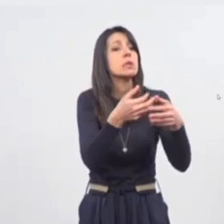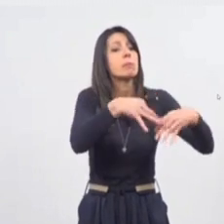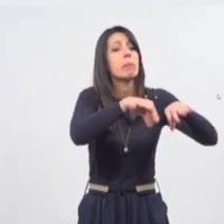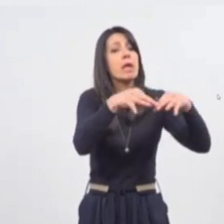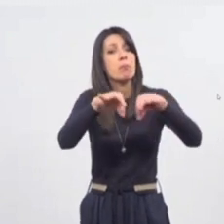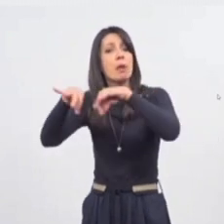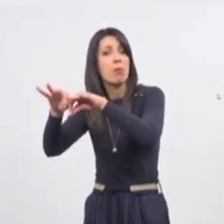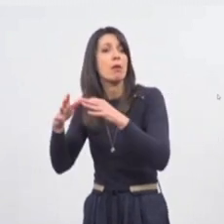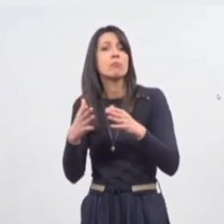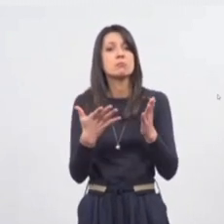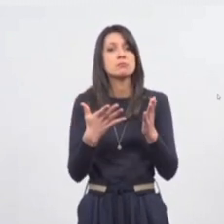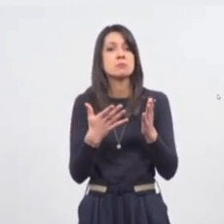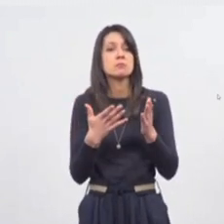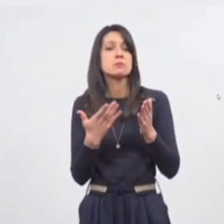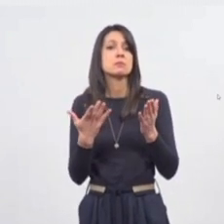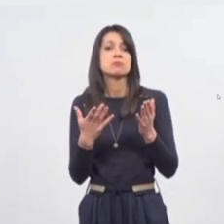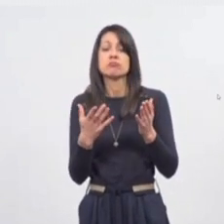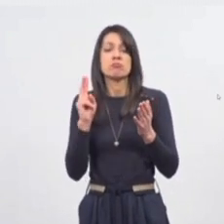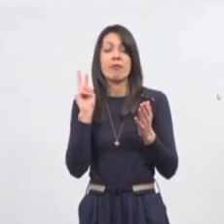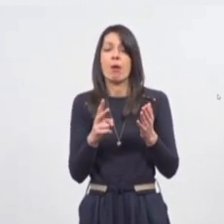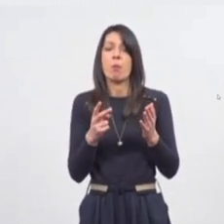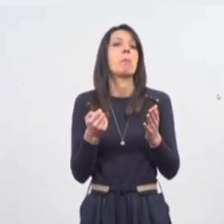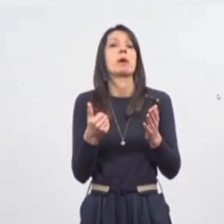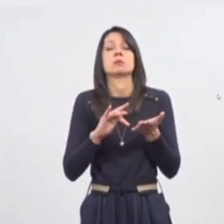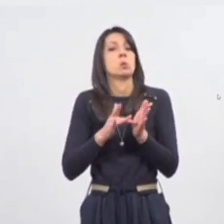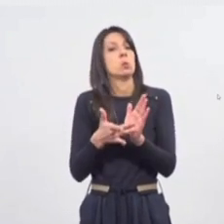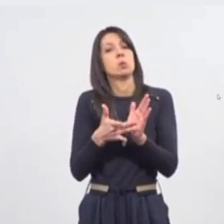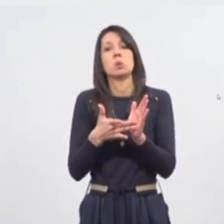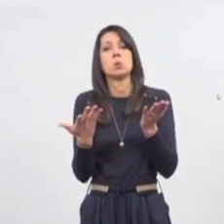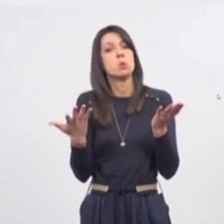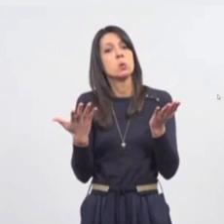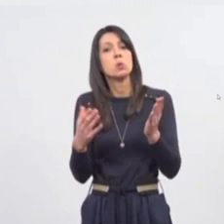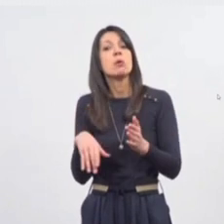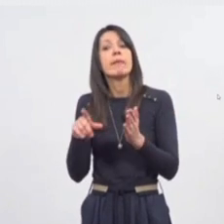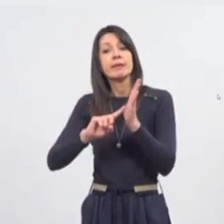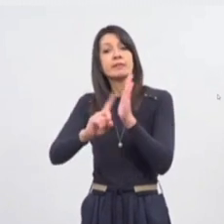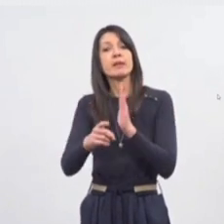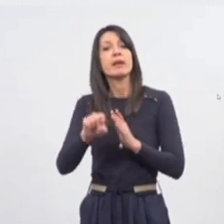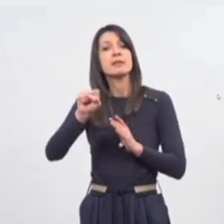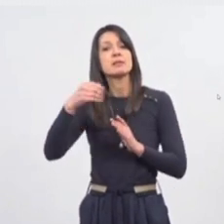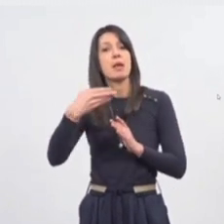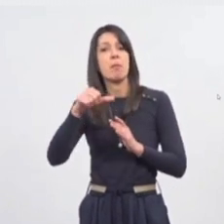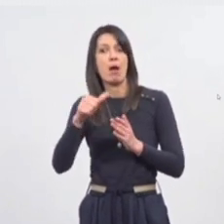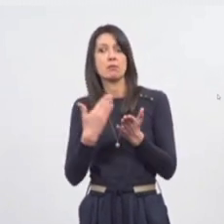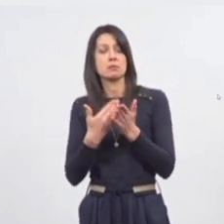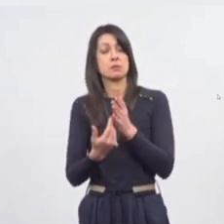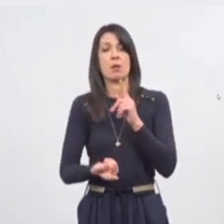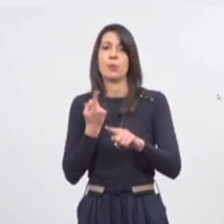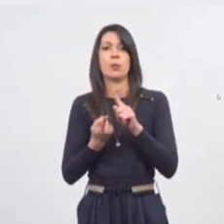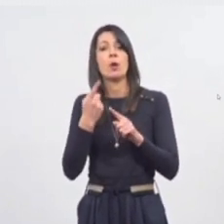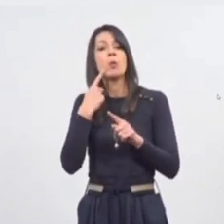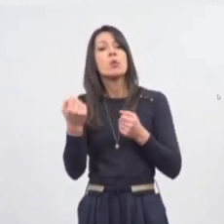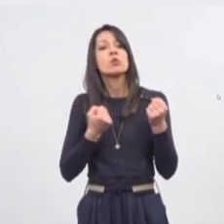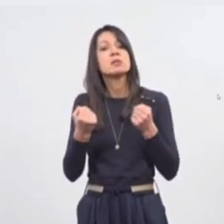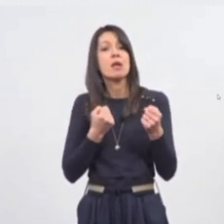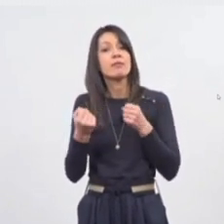pratiquement totalement transposé la directive SMA, qui est une directive extrêmement importante sur les services et médias